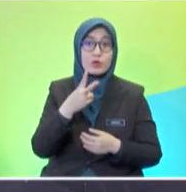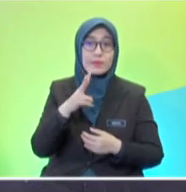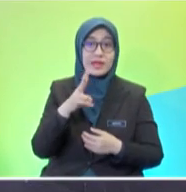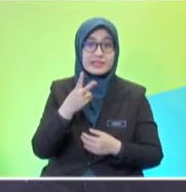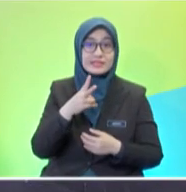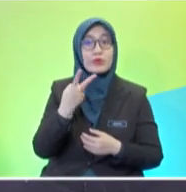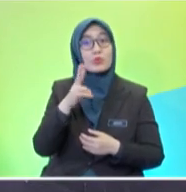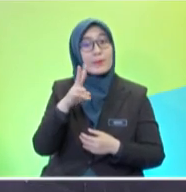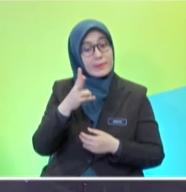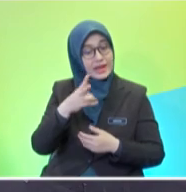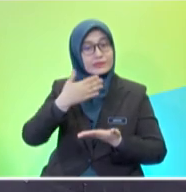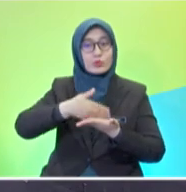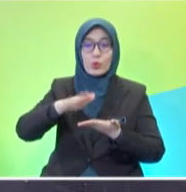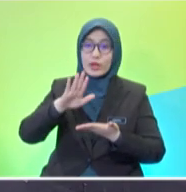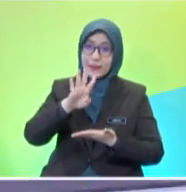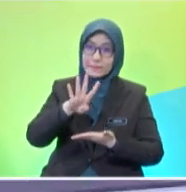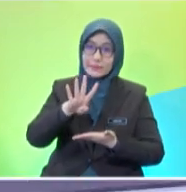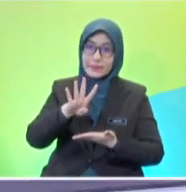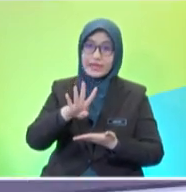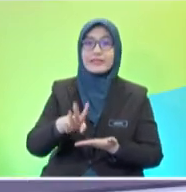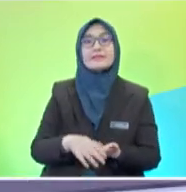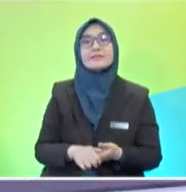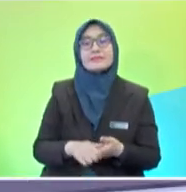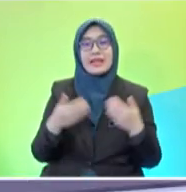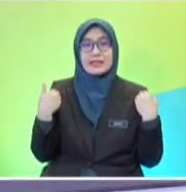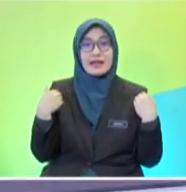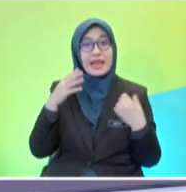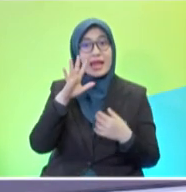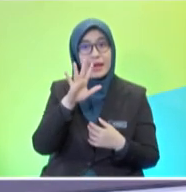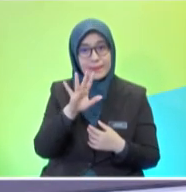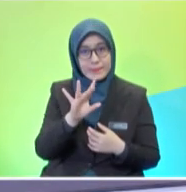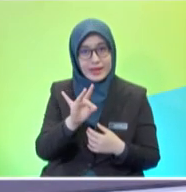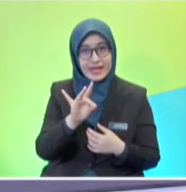2438 betul jadi gua keluarkan empat